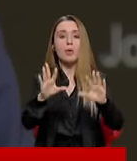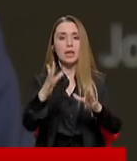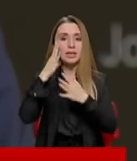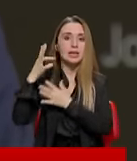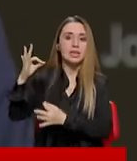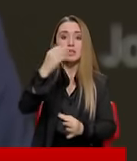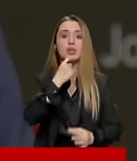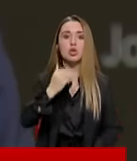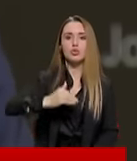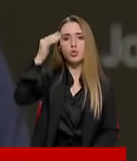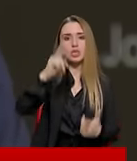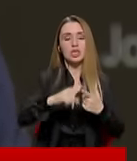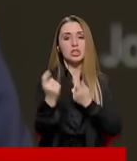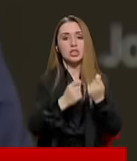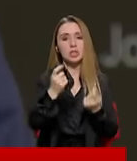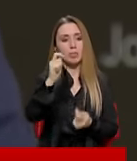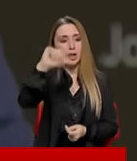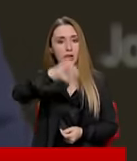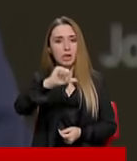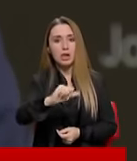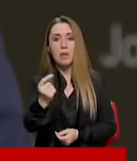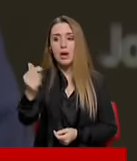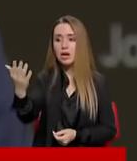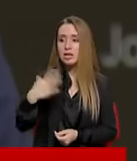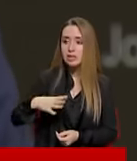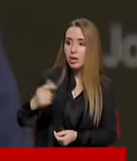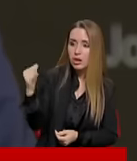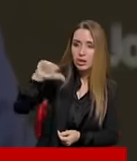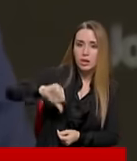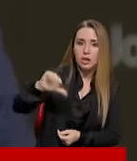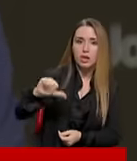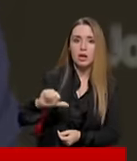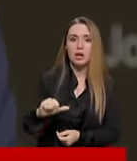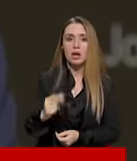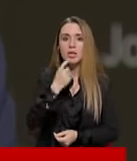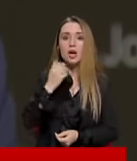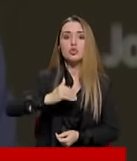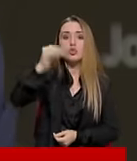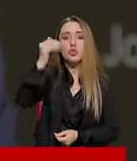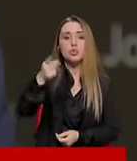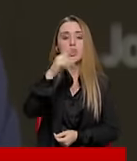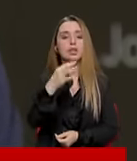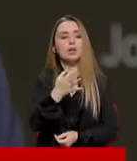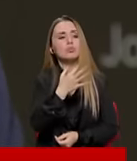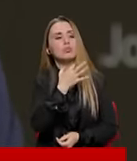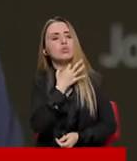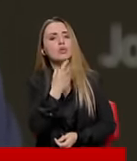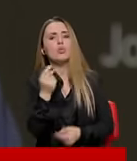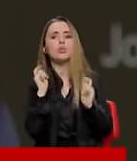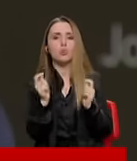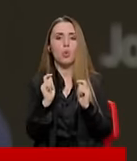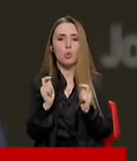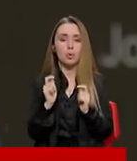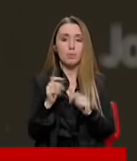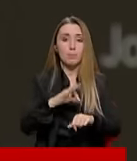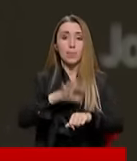ileri yaştalar ikinci iş yapamazlar Kimseden para isteyemezler ahir yaşında başkasının eline muhtac olmak çok zordur